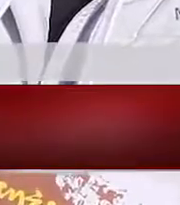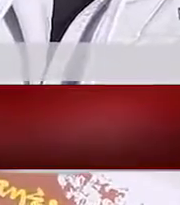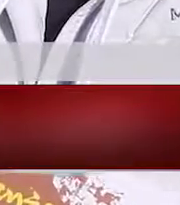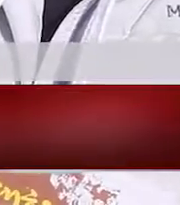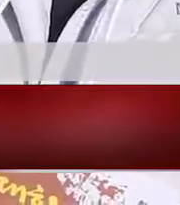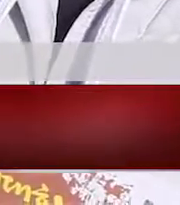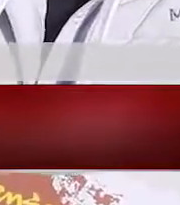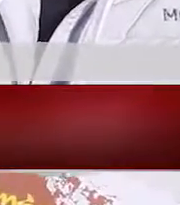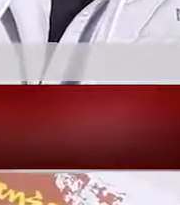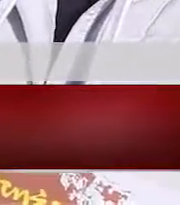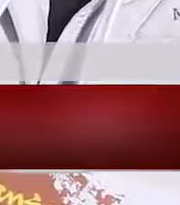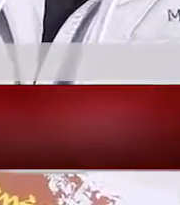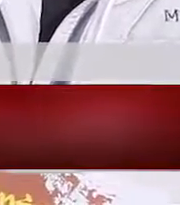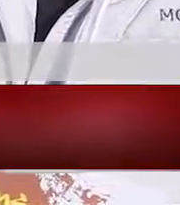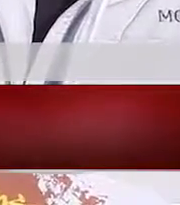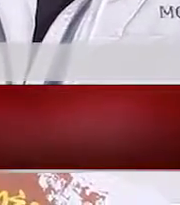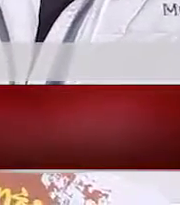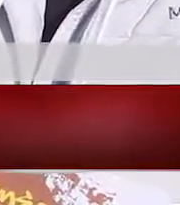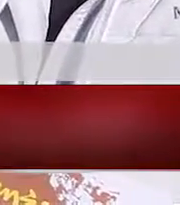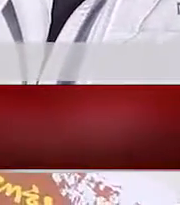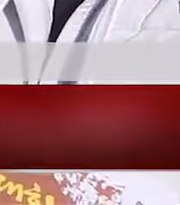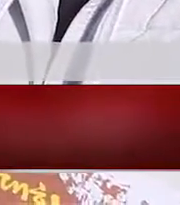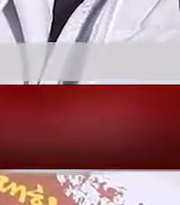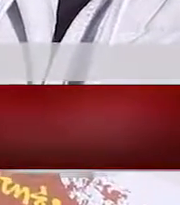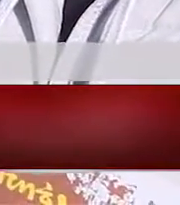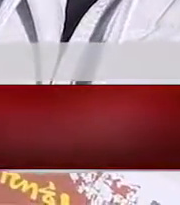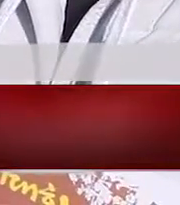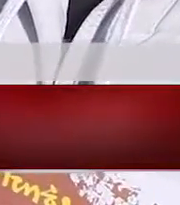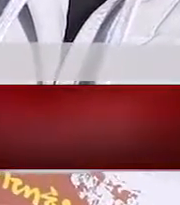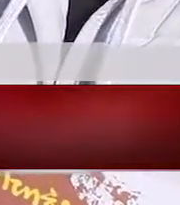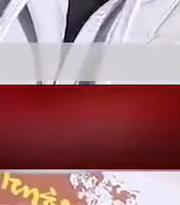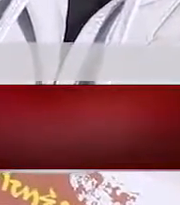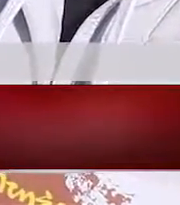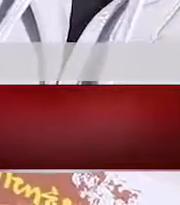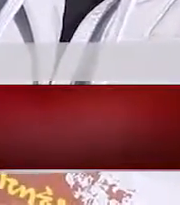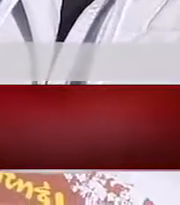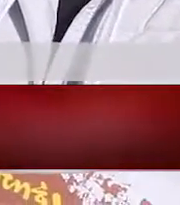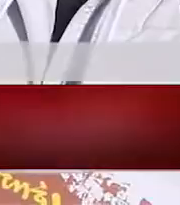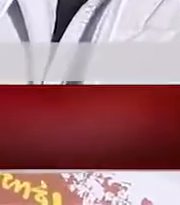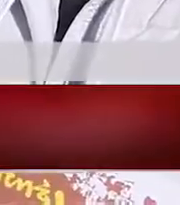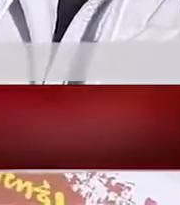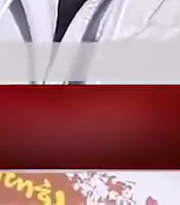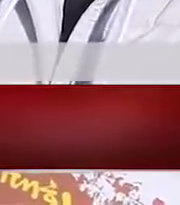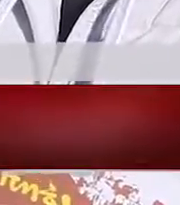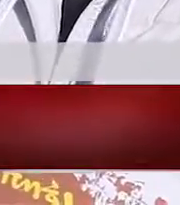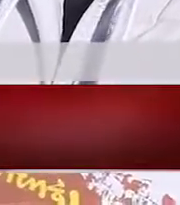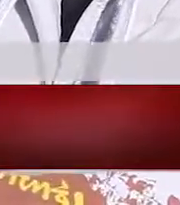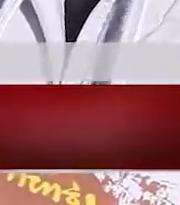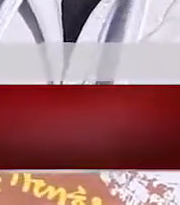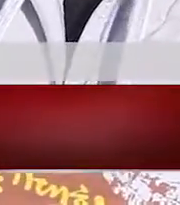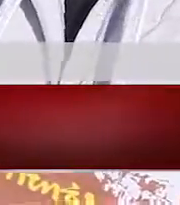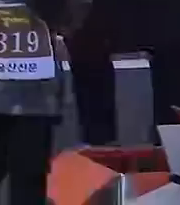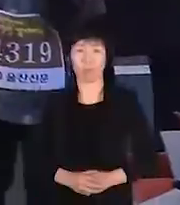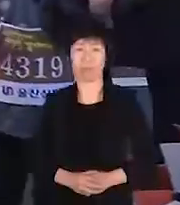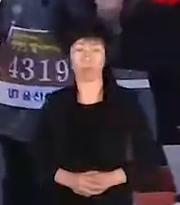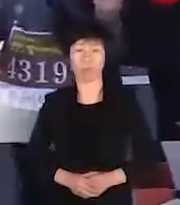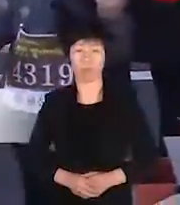시민들이 좀 더 많이 알 수 있도록 다양한 행사를 프로그램을 준비해서 진행되게 되겠습니다.